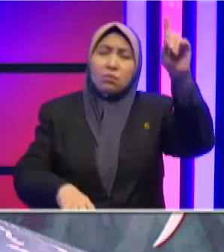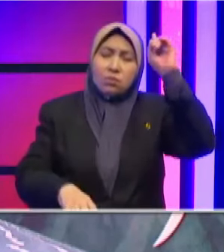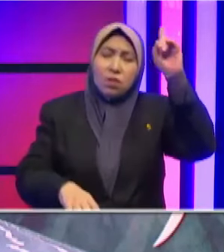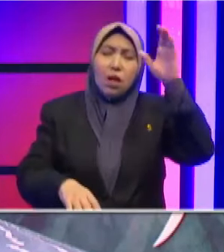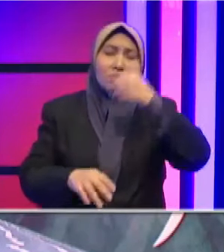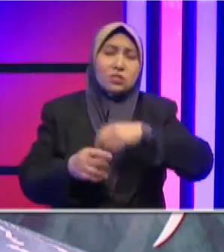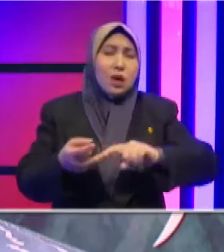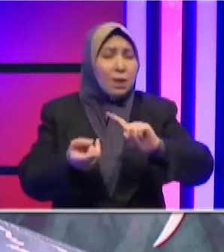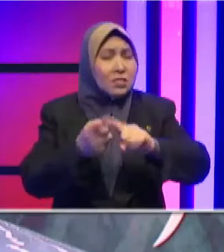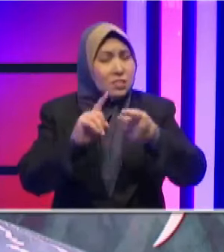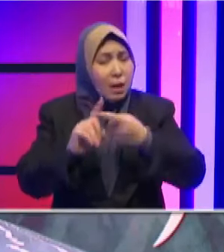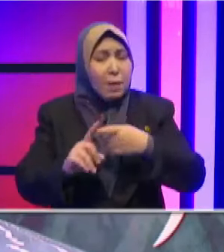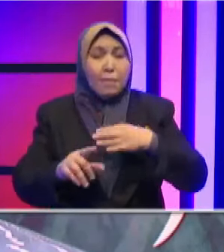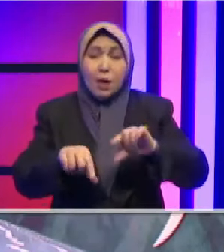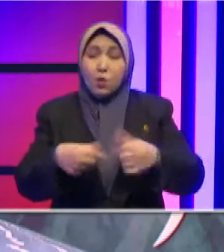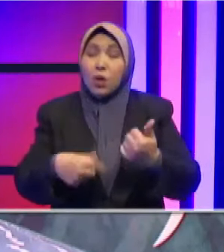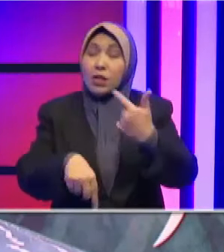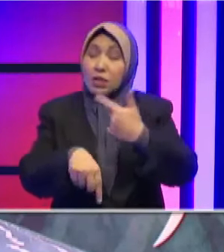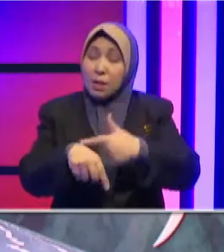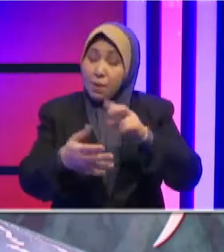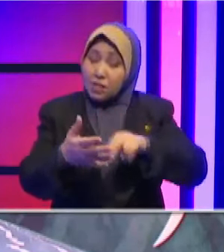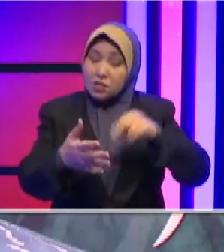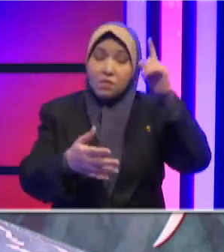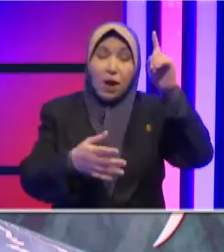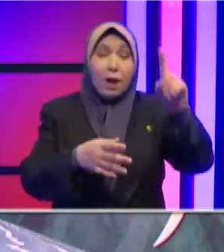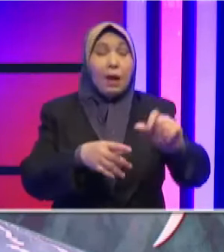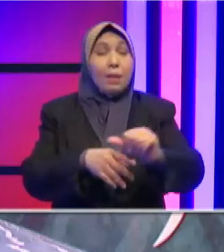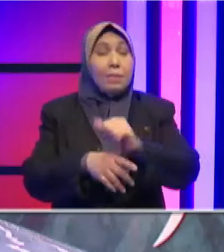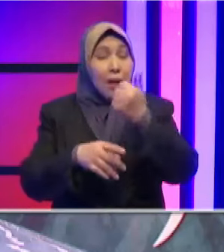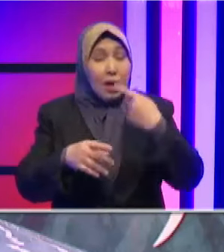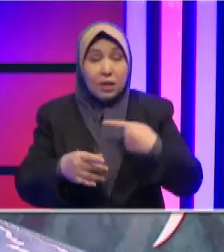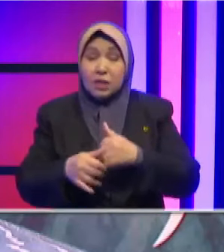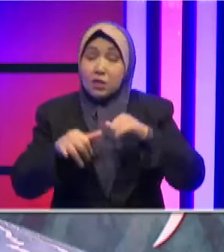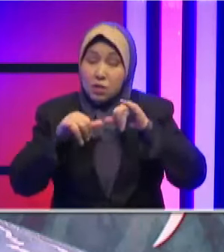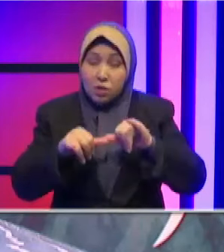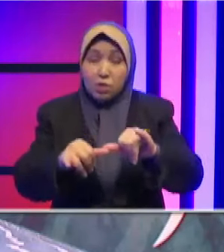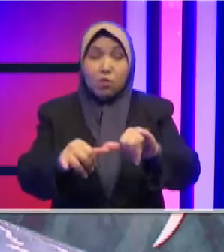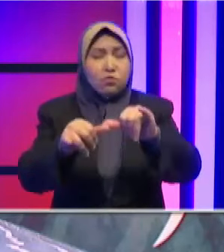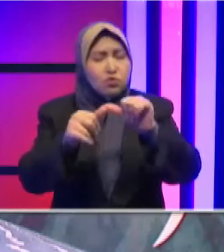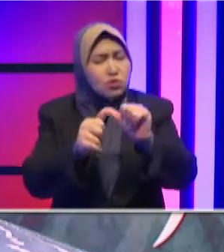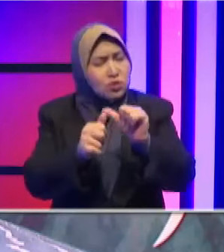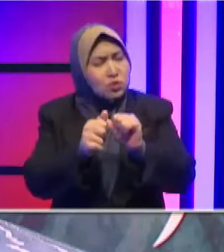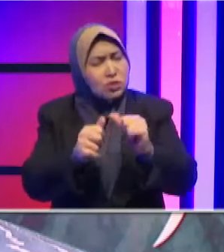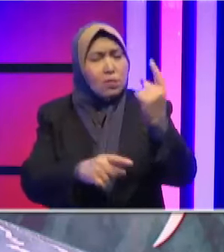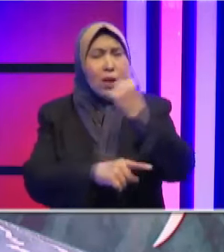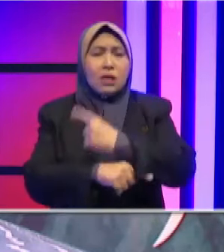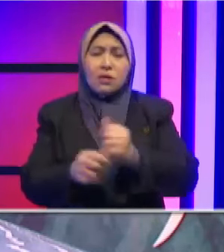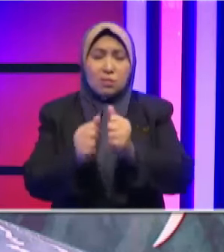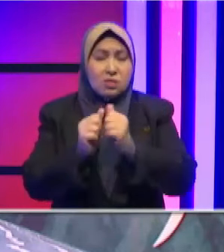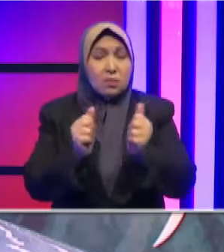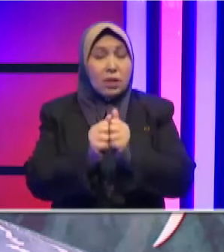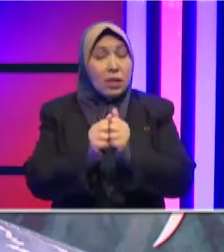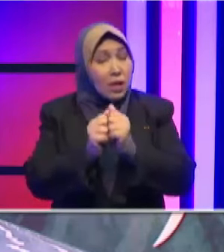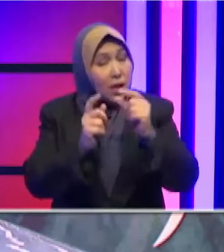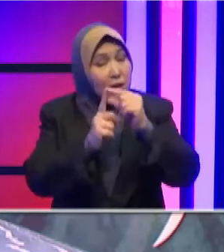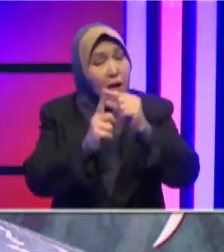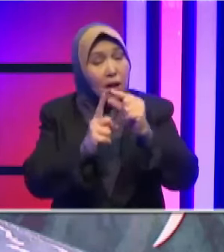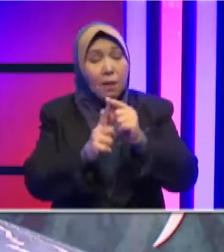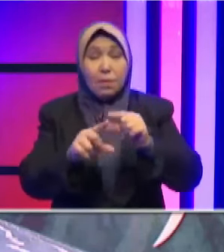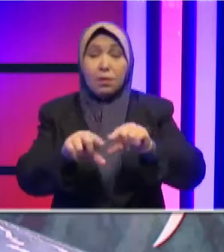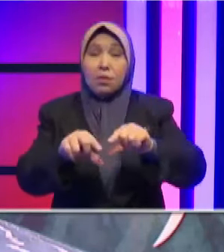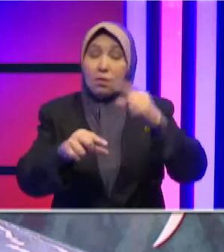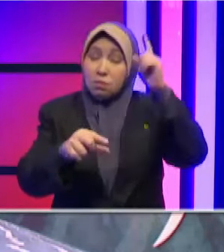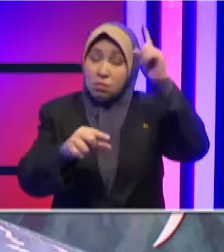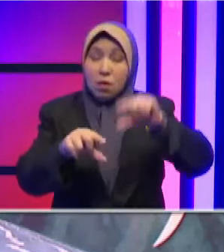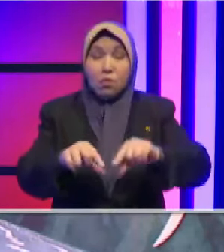sabar-sabar Michael lantai 4 halaman kita dapat meneruskan rutin harian kita bersama dengan kalam Allah Alquran